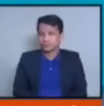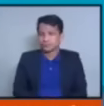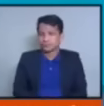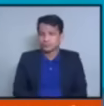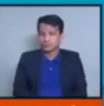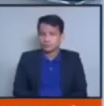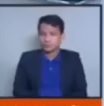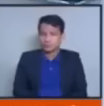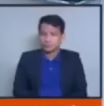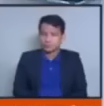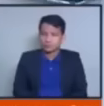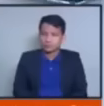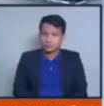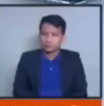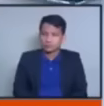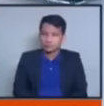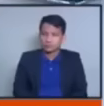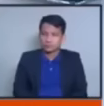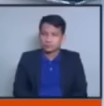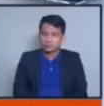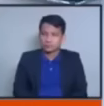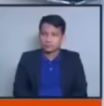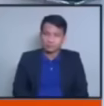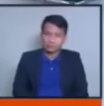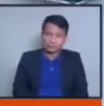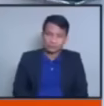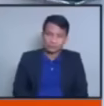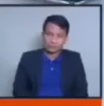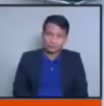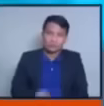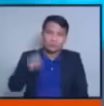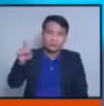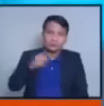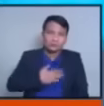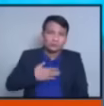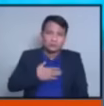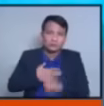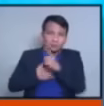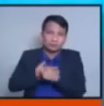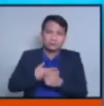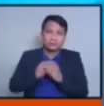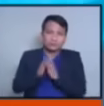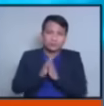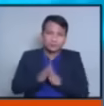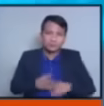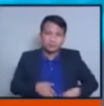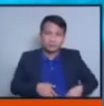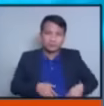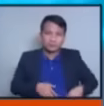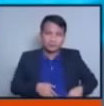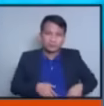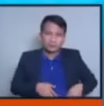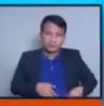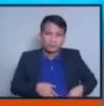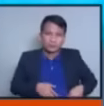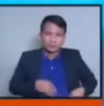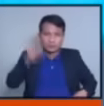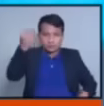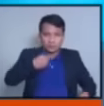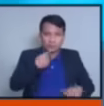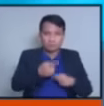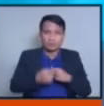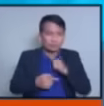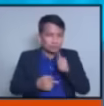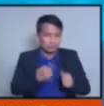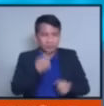po? Kausapin ka raw sir ni Nanay. Nagmakaawa ko sa iyo, sabi ko sa iyo, ipaalam mo sa akin yung kan lalaki. Sabi